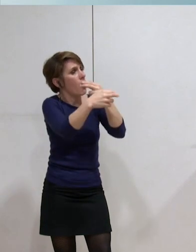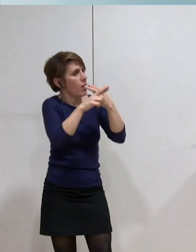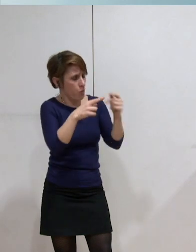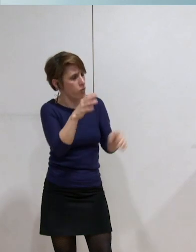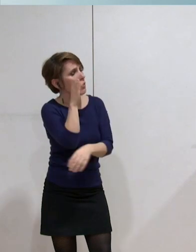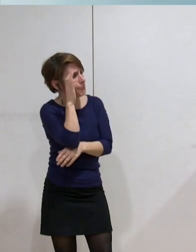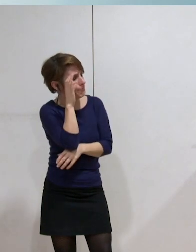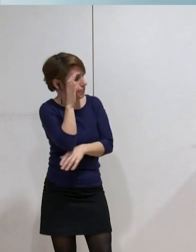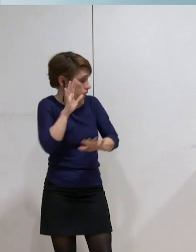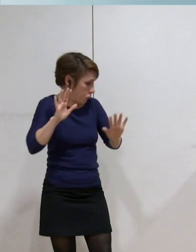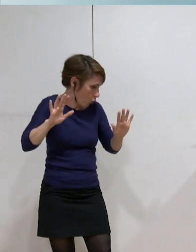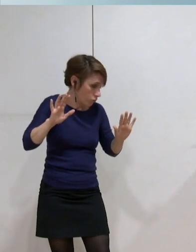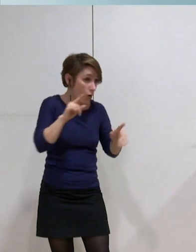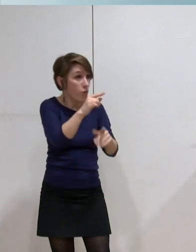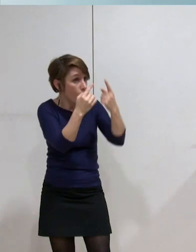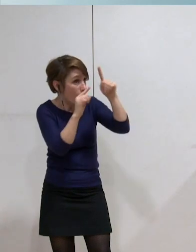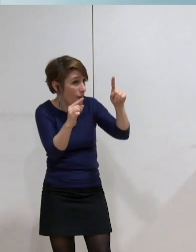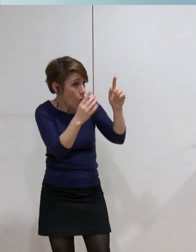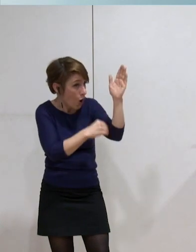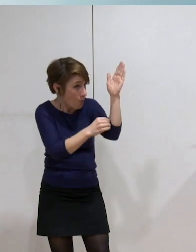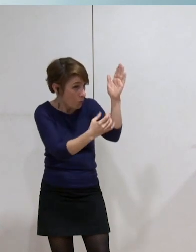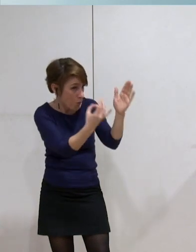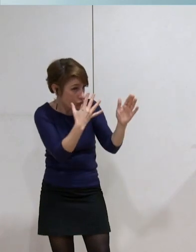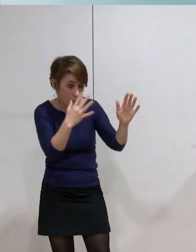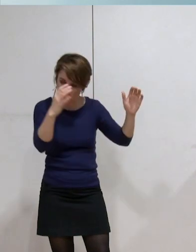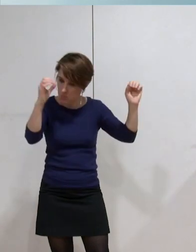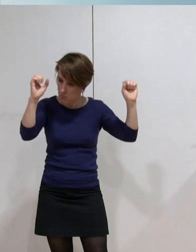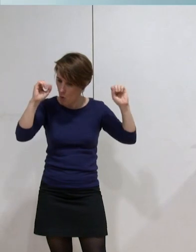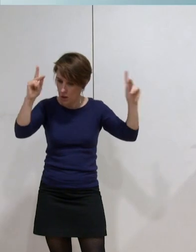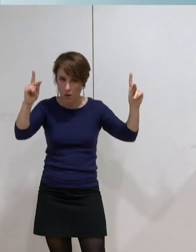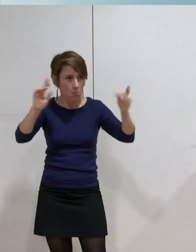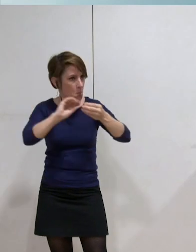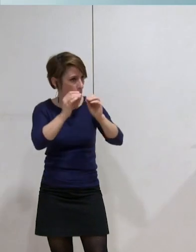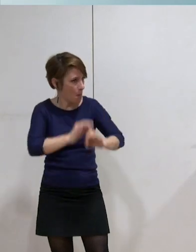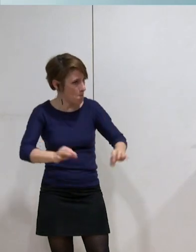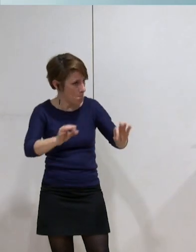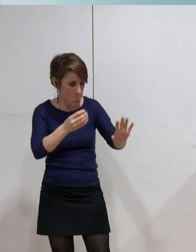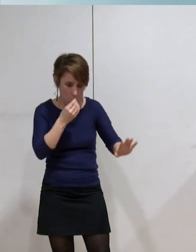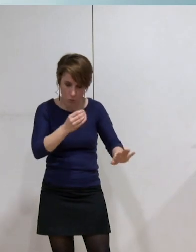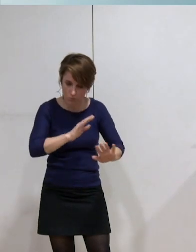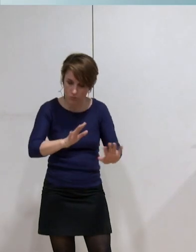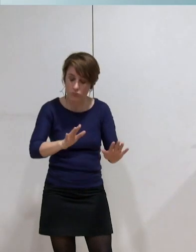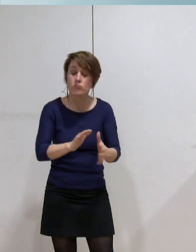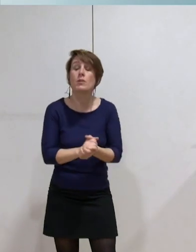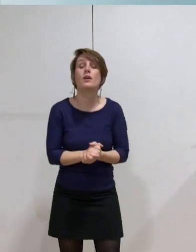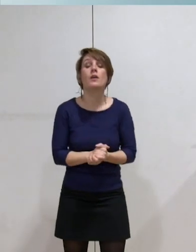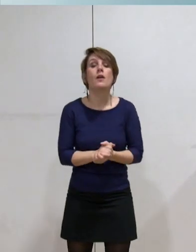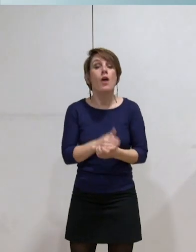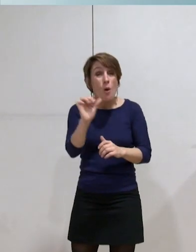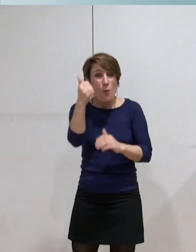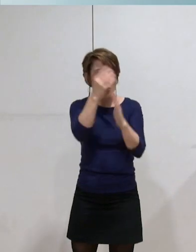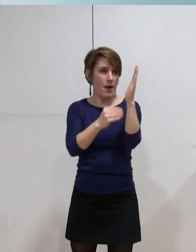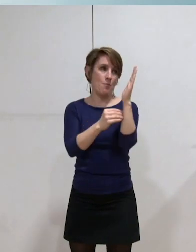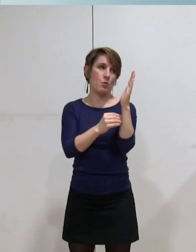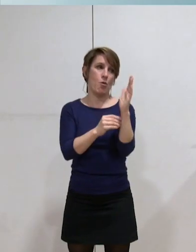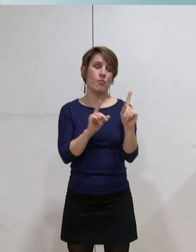lors vous êtes opposé à cet amendement très bien pas de problème sur le le premier amendement